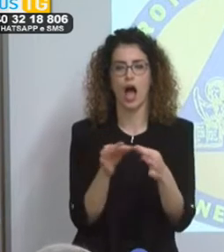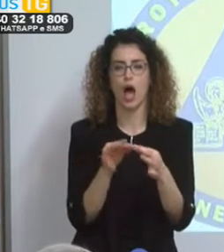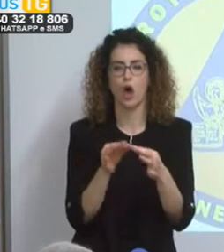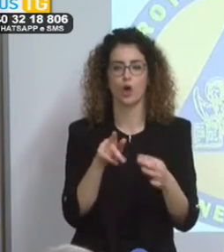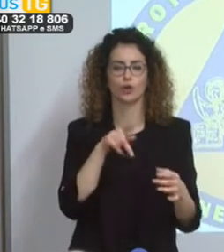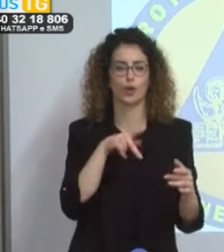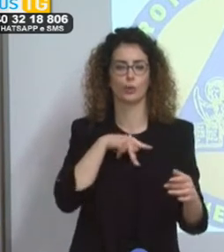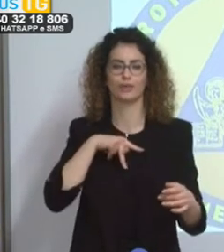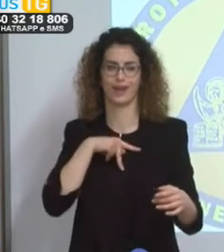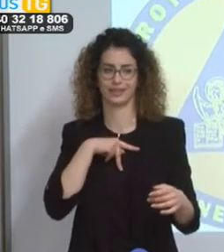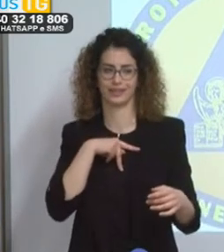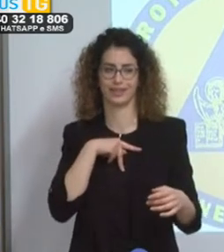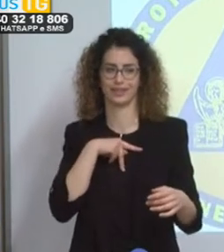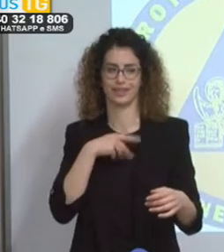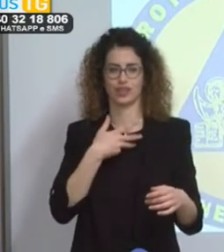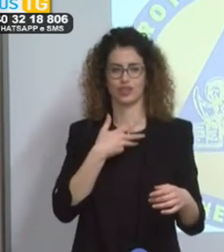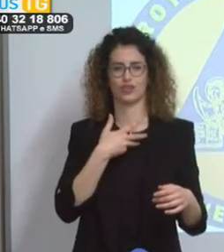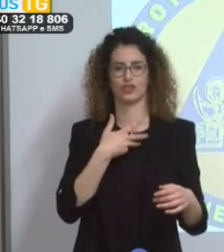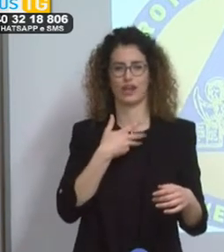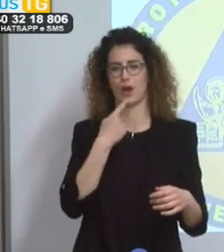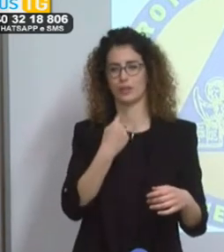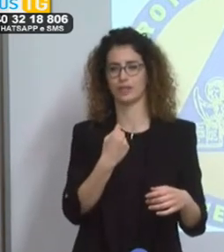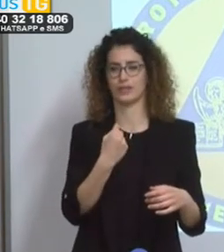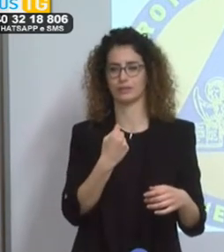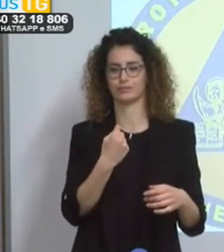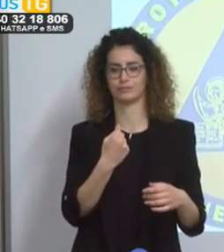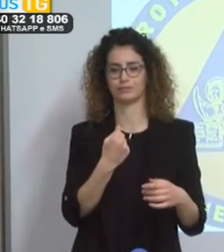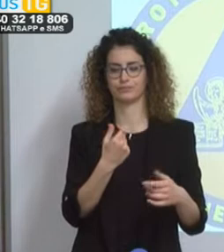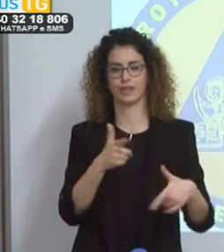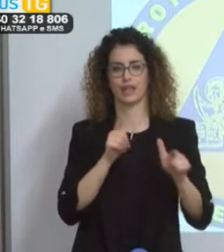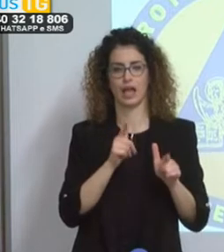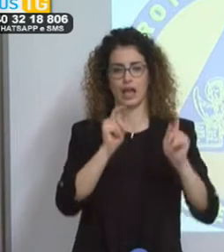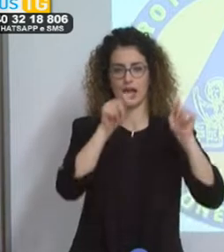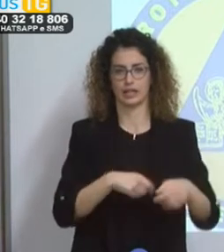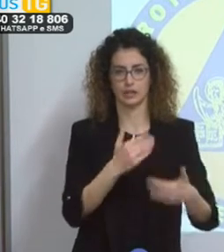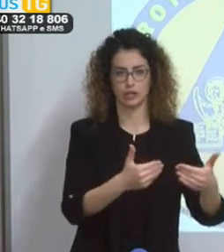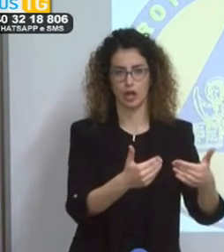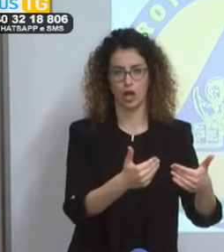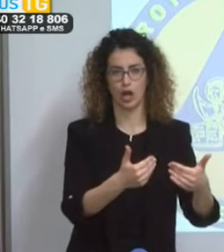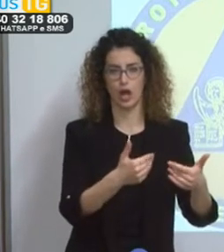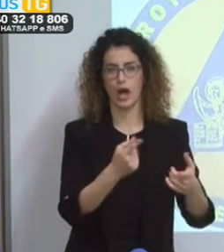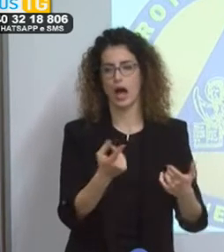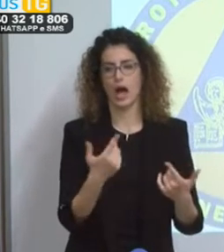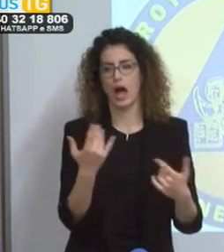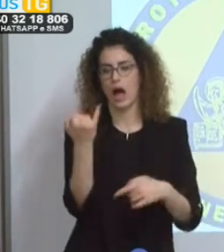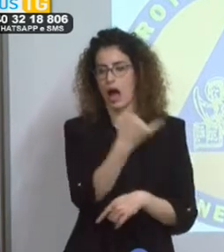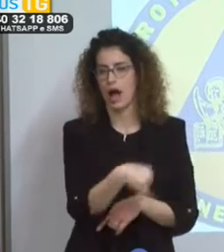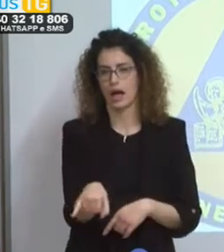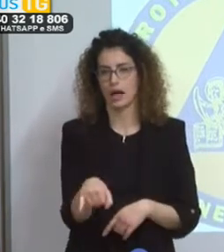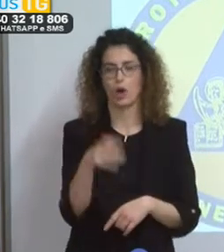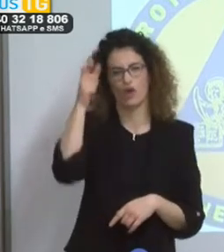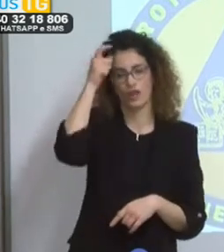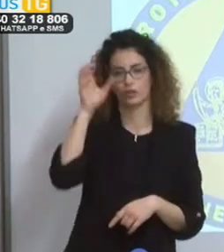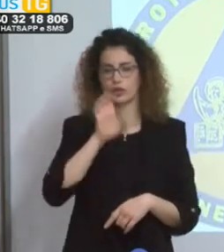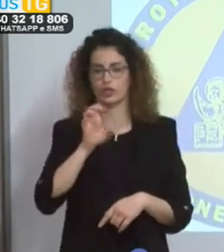come si può dire, l'effetto starter delle istituzioni, del governo, della regione, ma poi alla fine sono privati che devono parlarsi tra di loro. Sì,